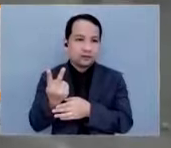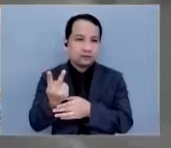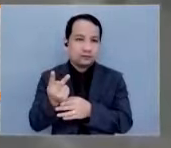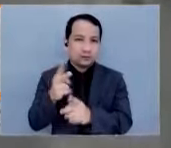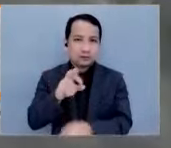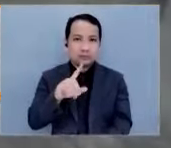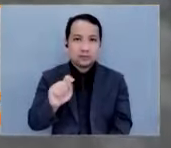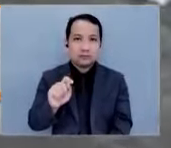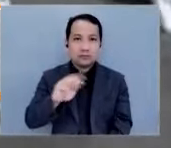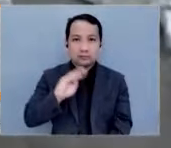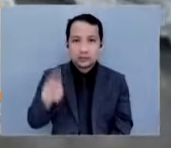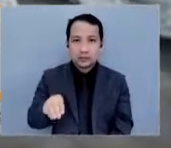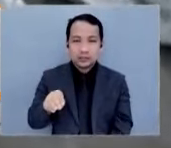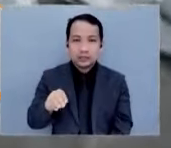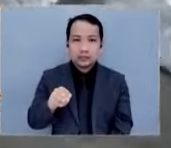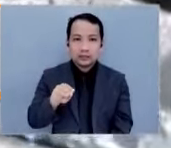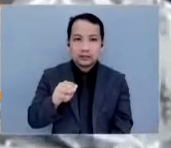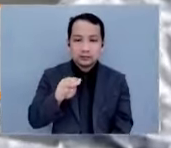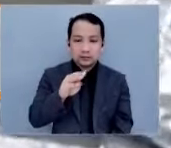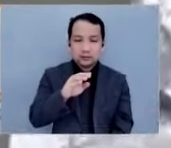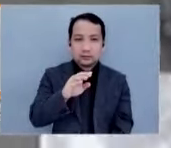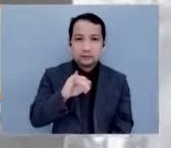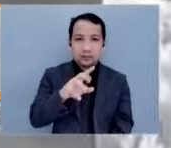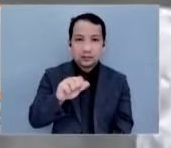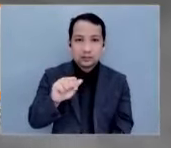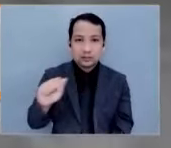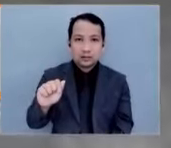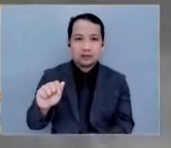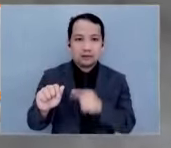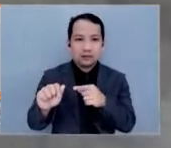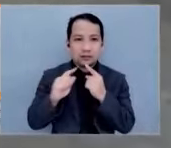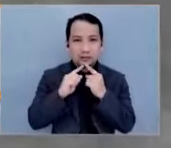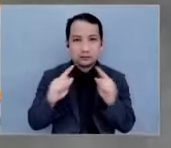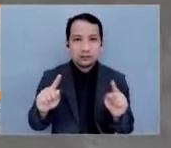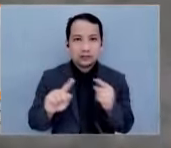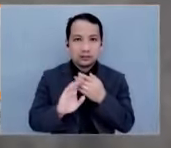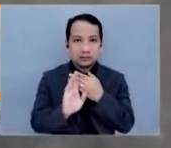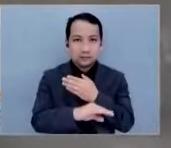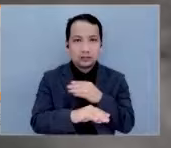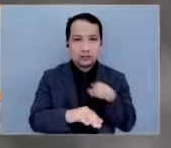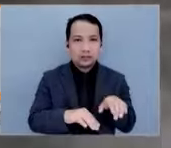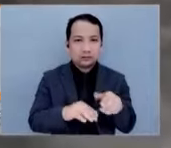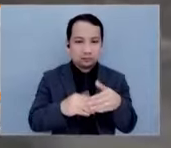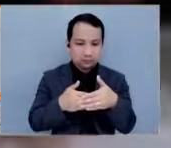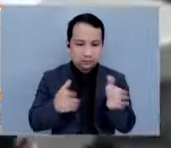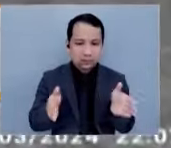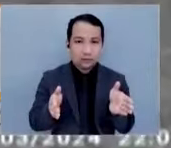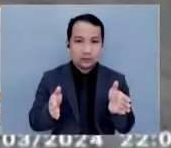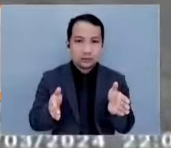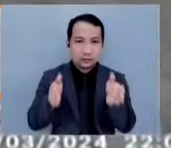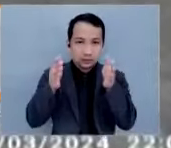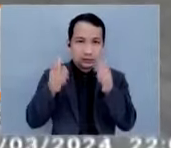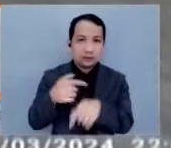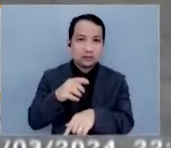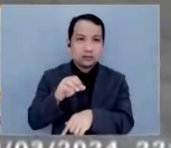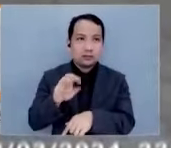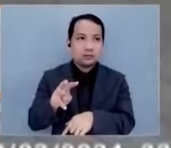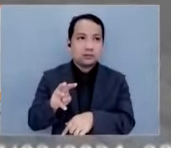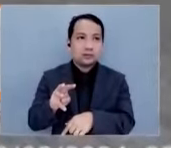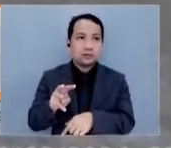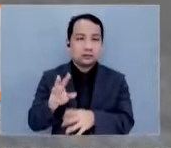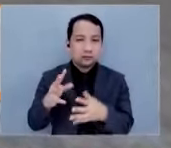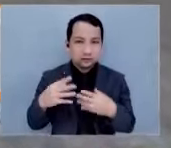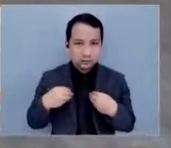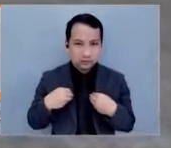Manila International Container Terminal. Idiniklarang balikbayan box ang laman ng mga nasabing shipment. Nakatanggap daw ng tip